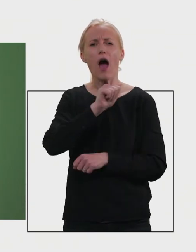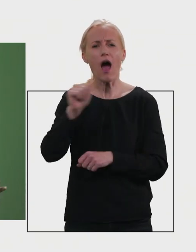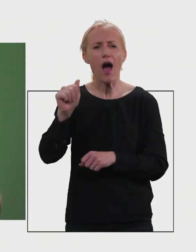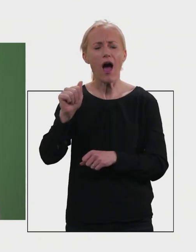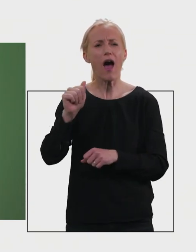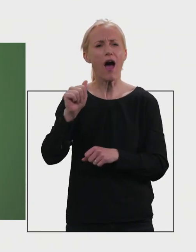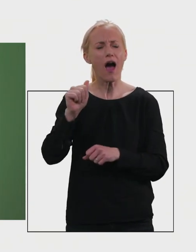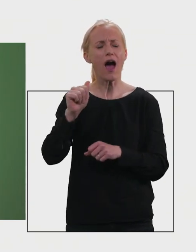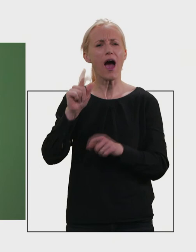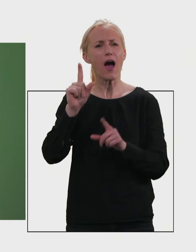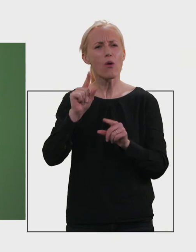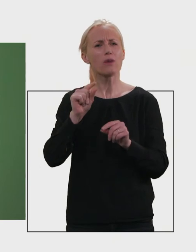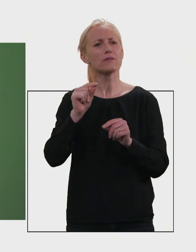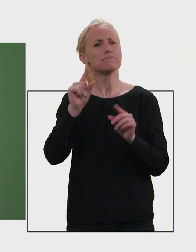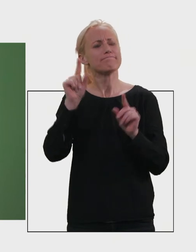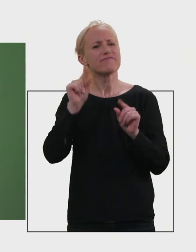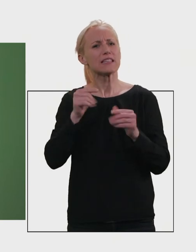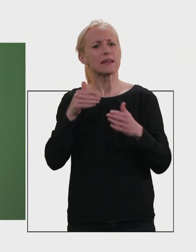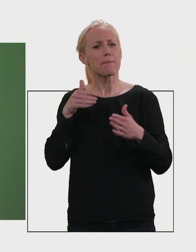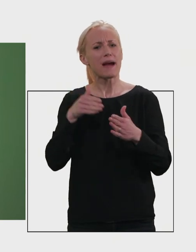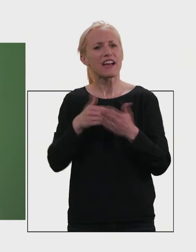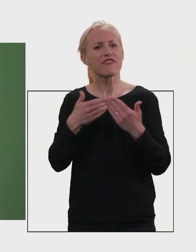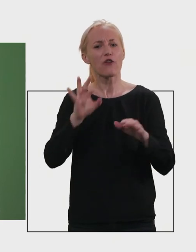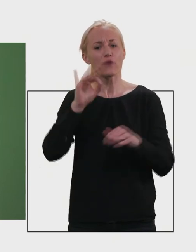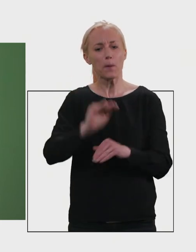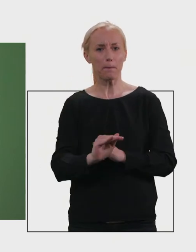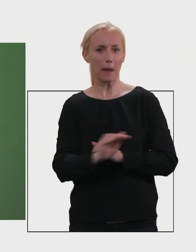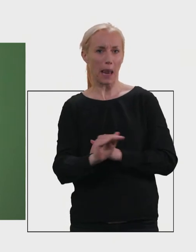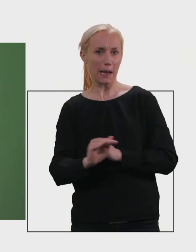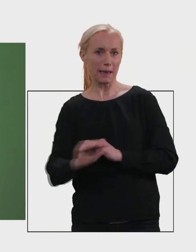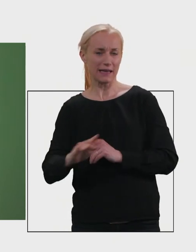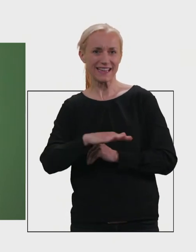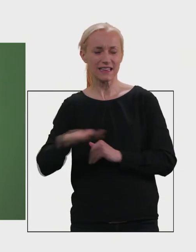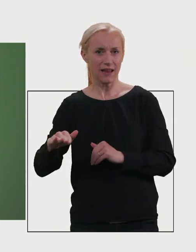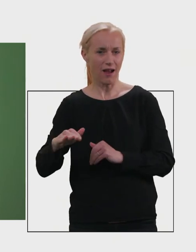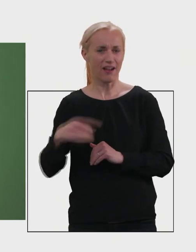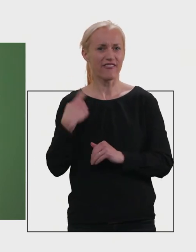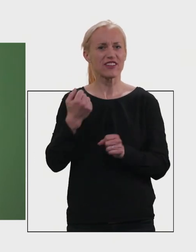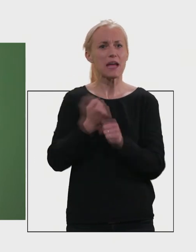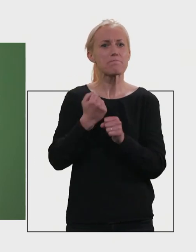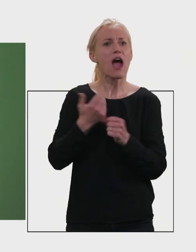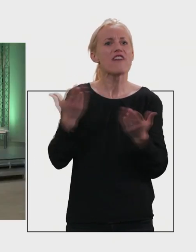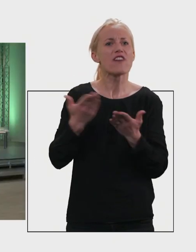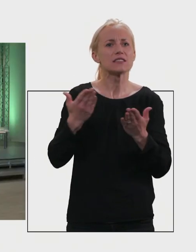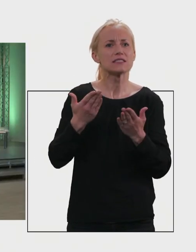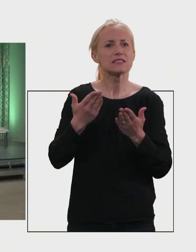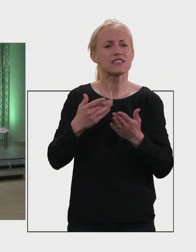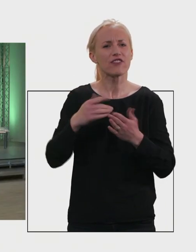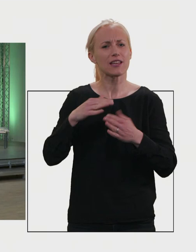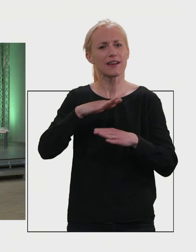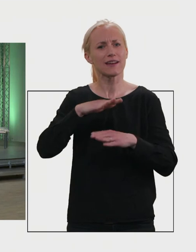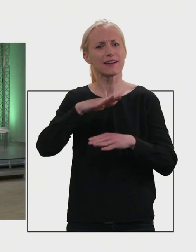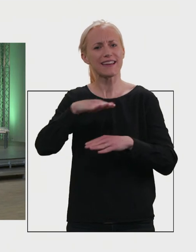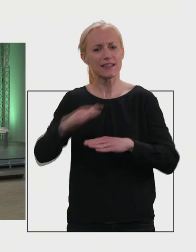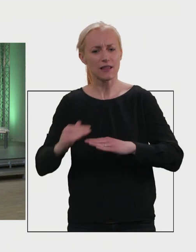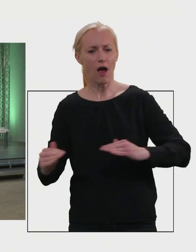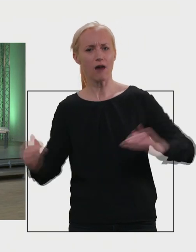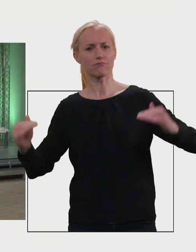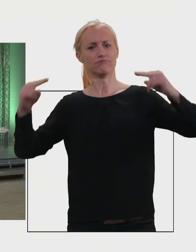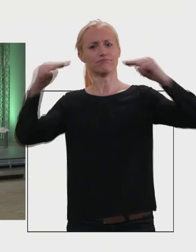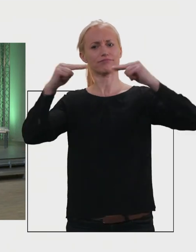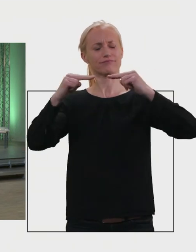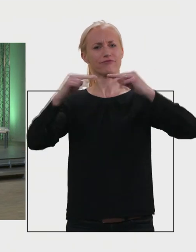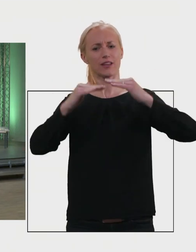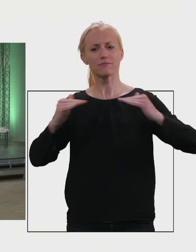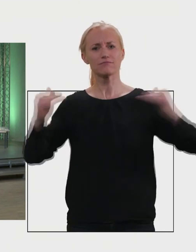angehaucht barrierefrei, zumindest für kleine Kinder. Denn was wir gemacht haben, ist, wir haben die Kinder auf den Arm gehoben und auf der gleichen Höhe mit ihnen gesprochen